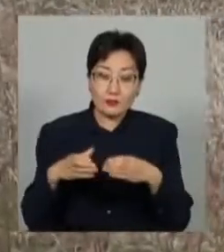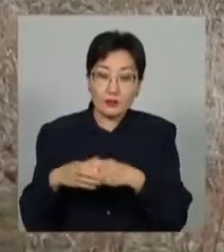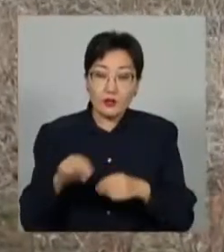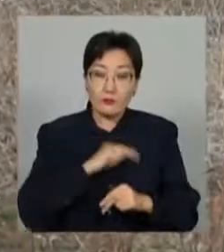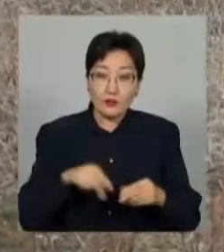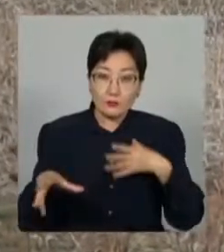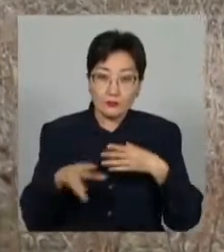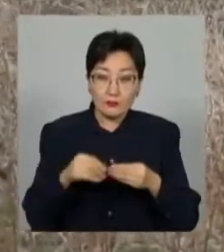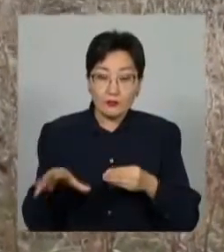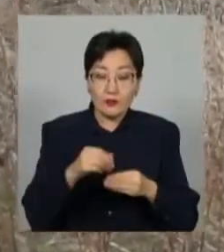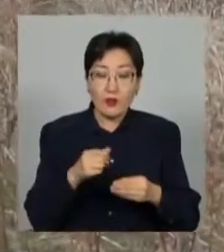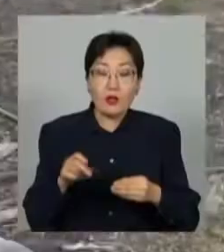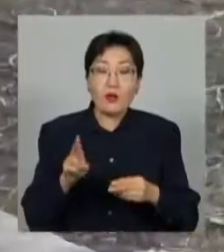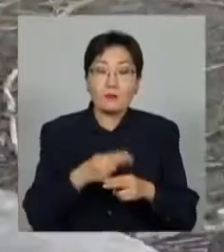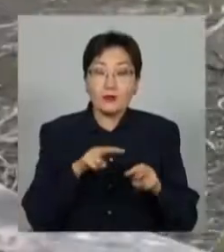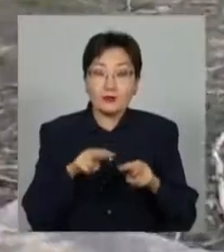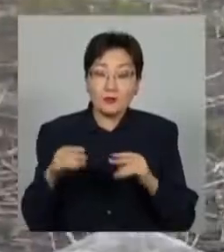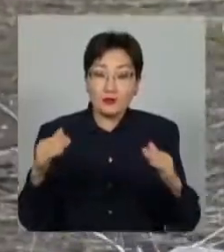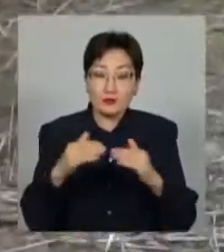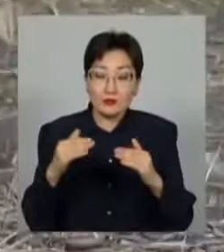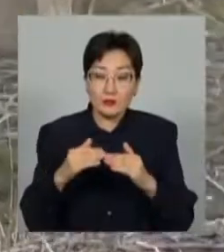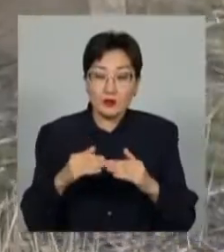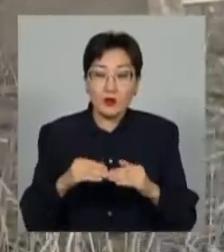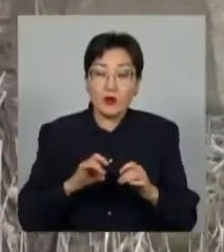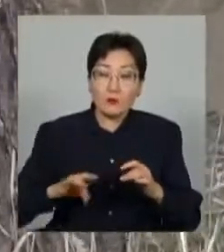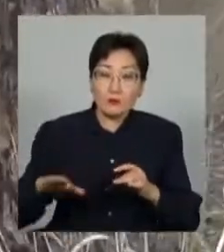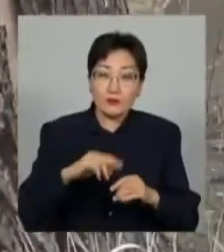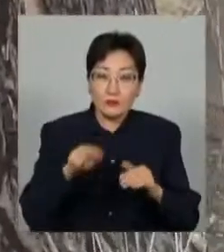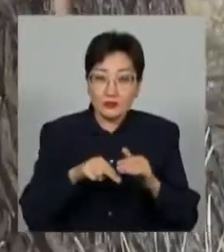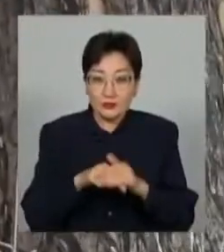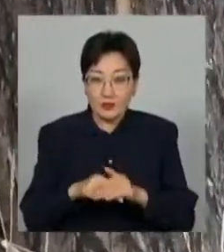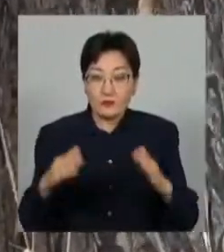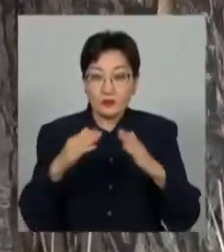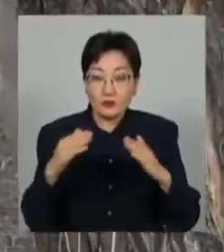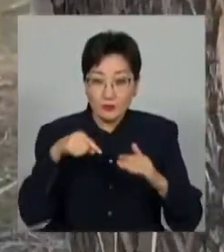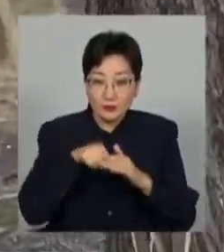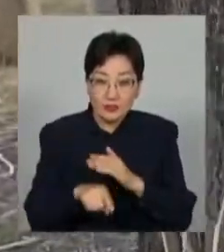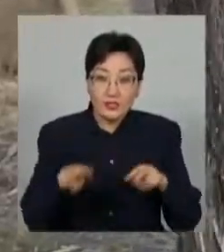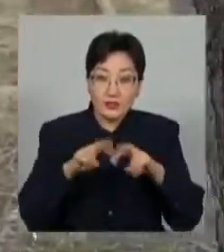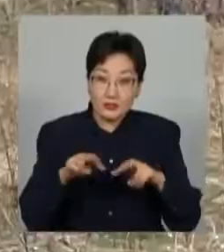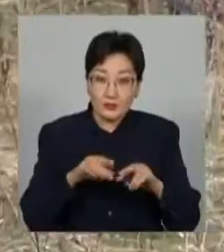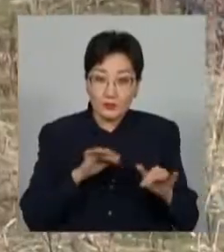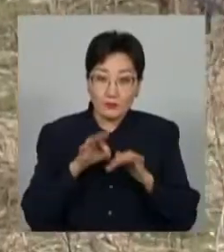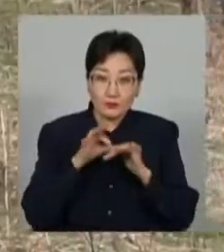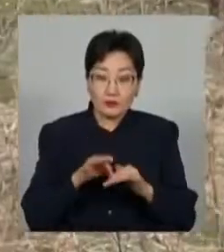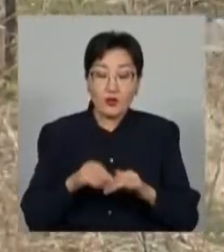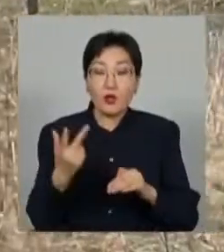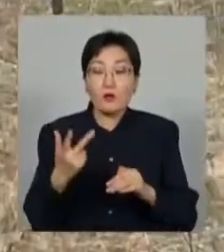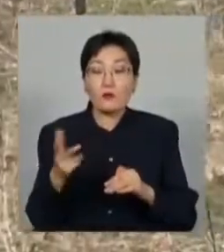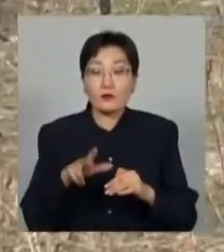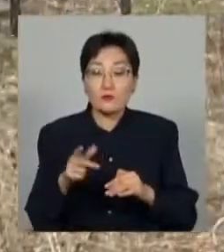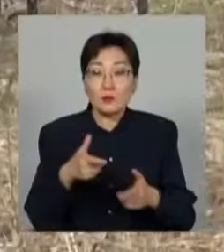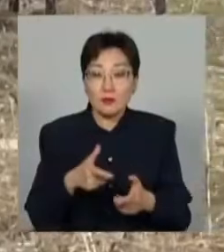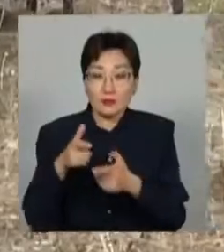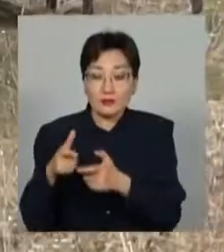қызметкерлерімен бірлесіп, барлық қараусыз қалған нысандарды, мөлтек аудандардың жертөлелері мен шатырларын тексеріп шыққан. Нәтижесінде 3 бірлік